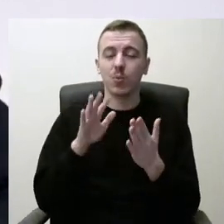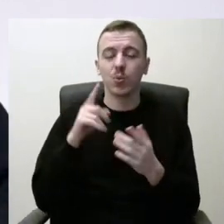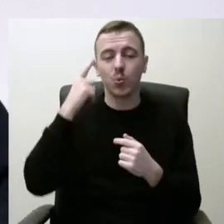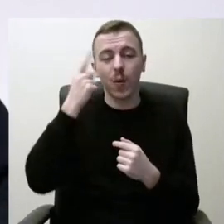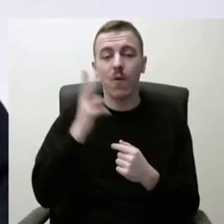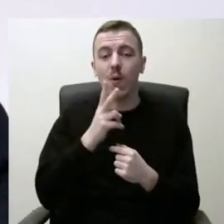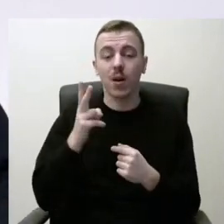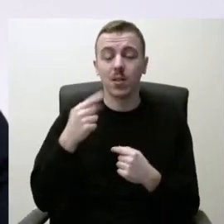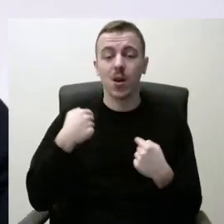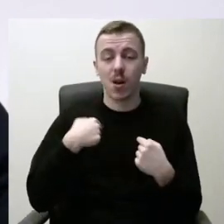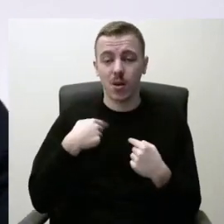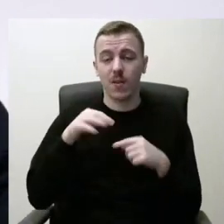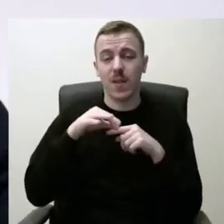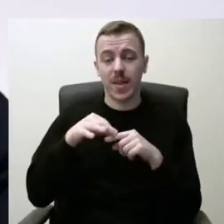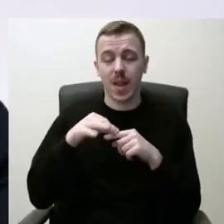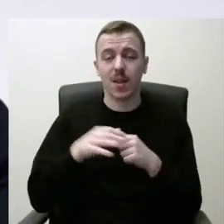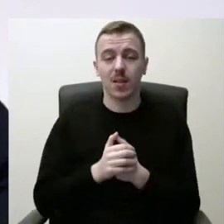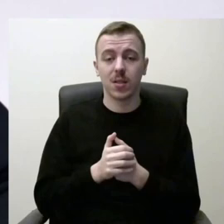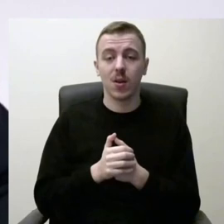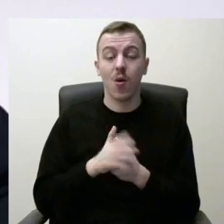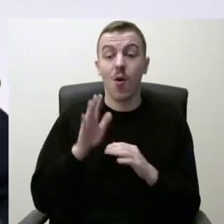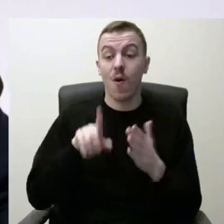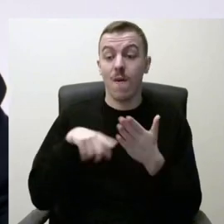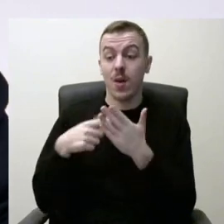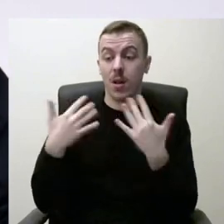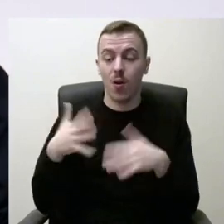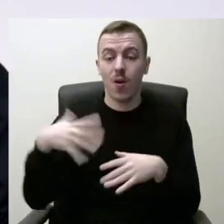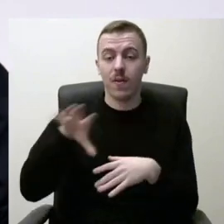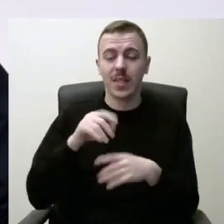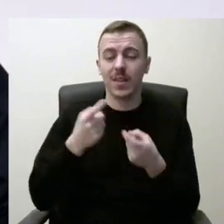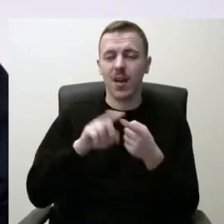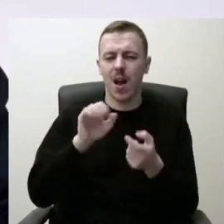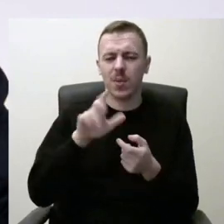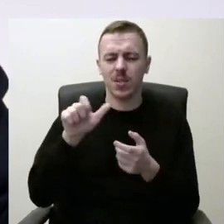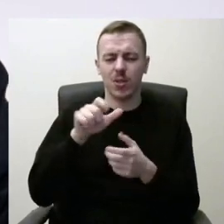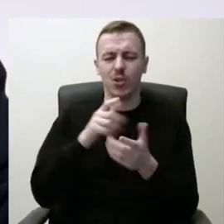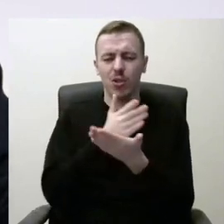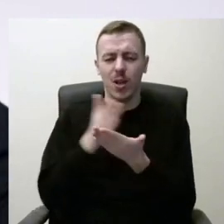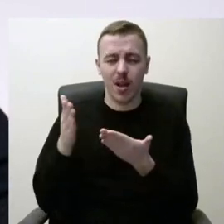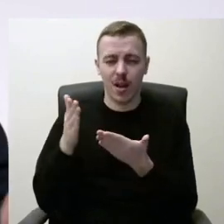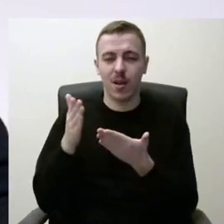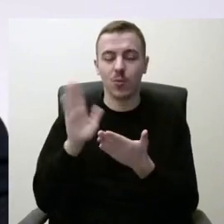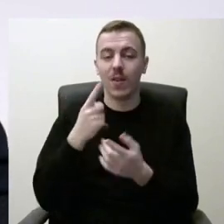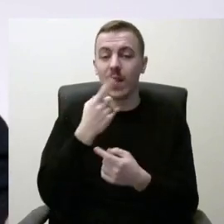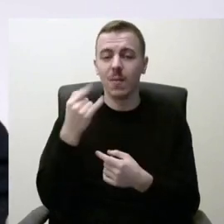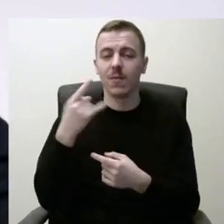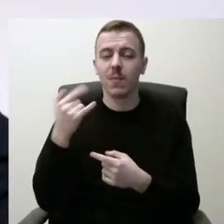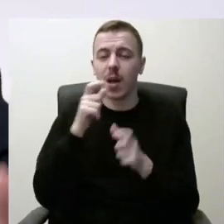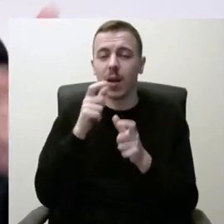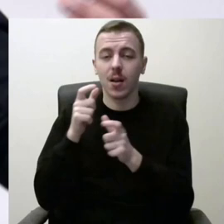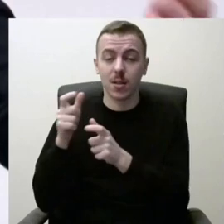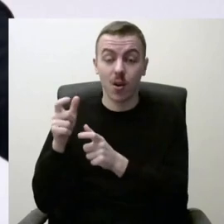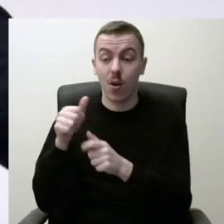rengia laidos vedėjas. Nuskambėjus klausimui, visi dalyviai pagal abėcėlę turės po minutę atsakymui. Kandidato atsakymų